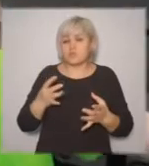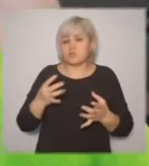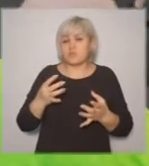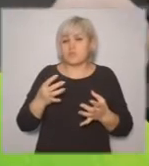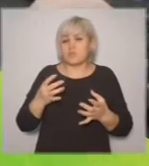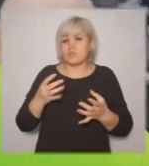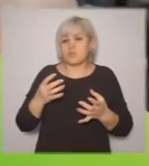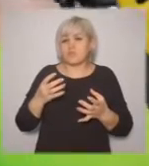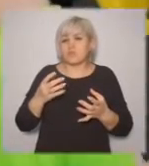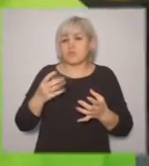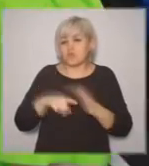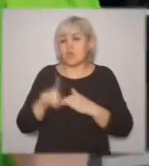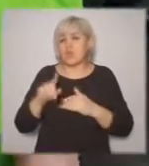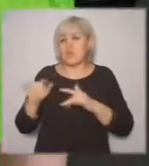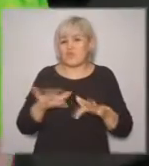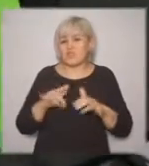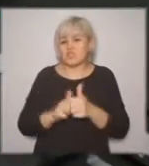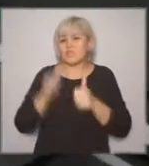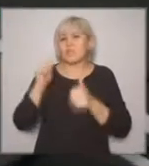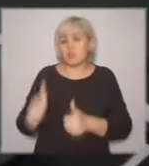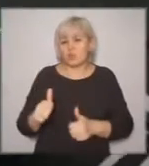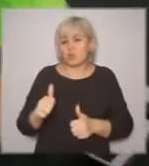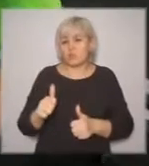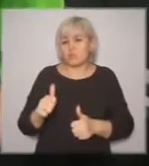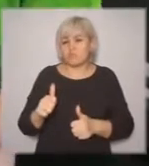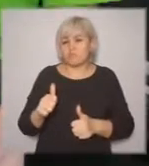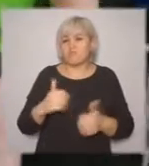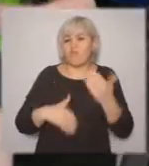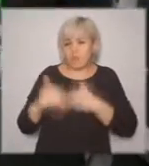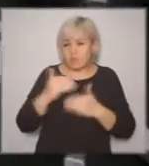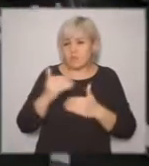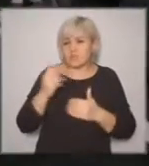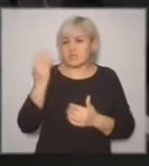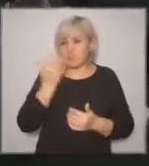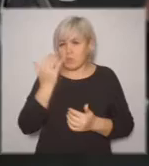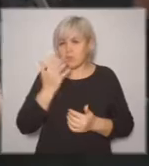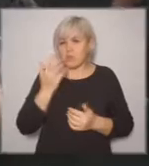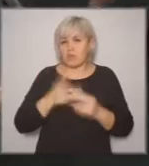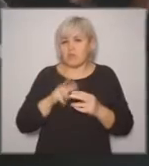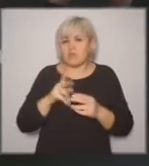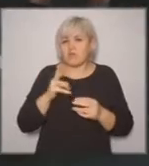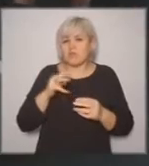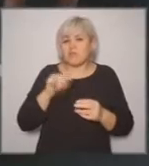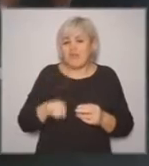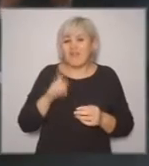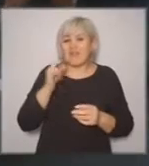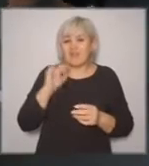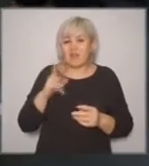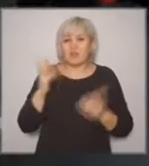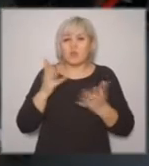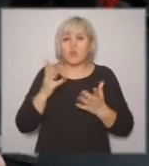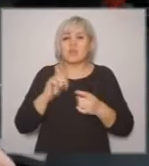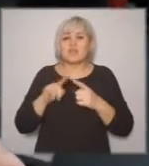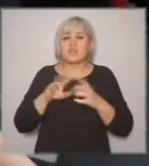он просто-напросто целенаправленно, плотно начинает двигаться вперед. Инвалидность,